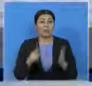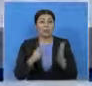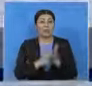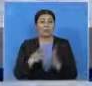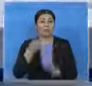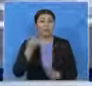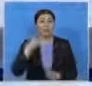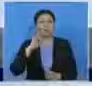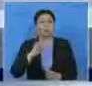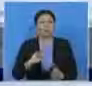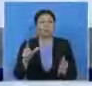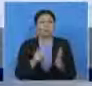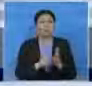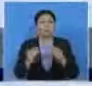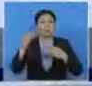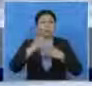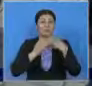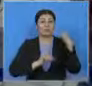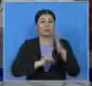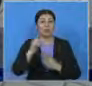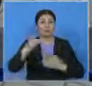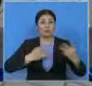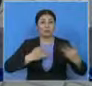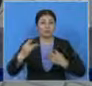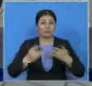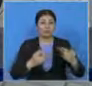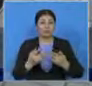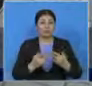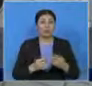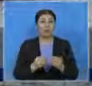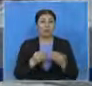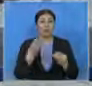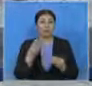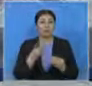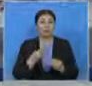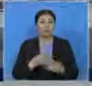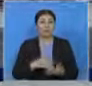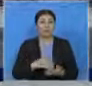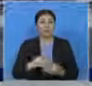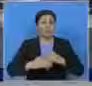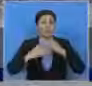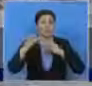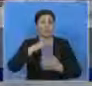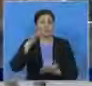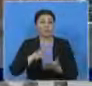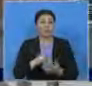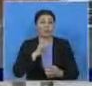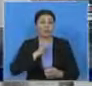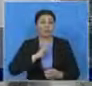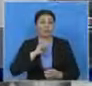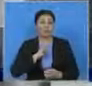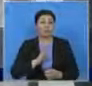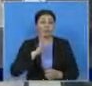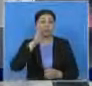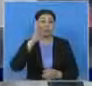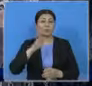28 мая с 7 часов вечера начнутся концерты и народные гуляния на 14 площадках города. А в воскресенье утром пройдет